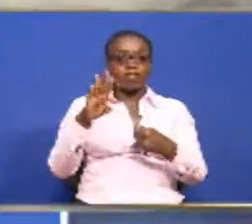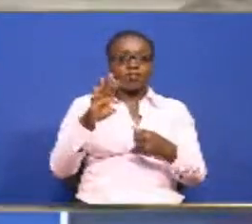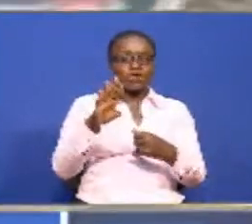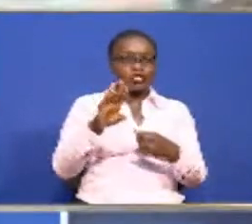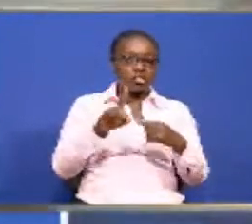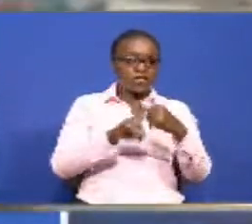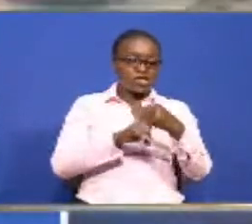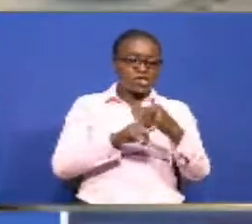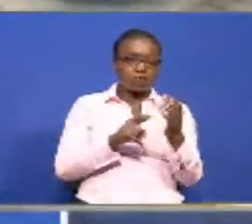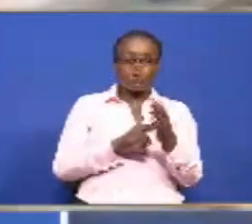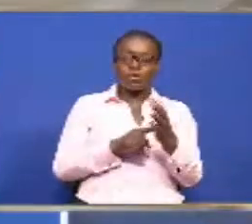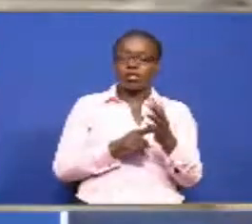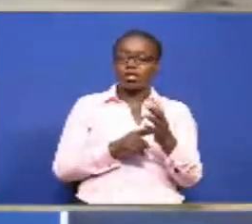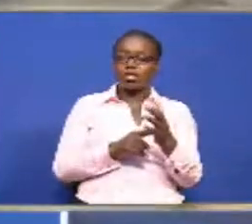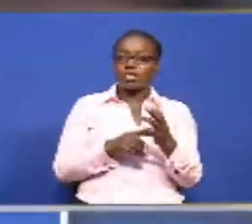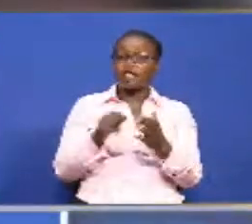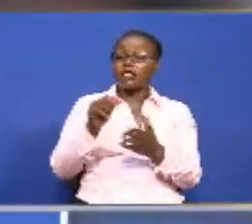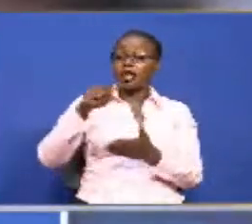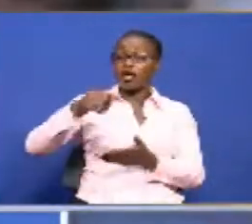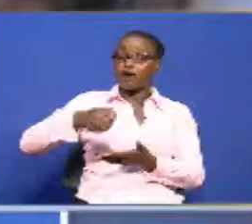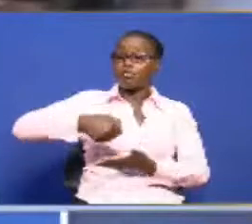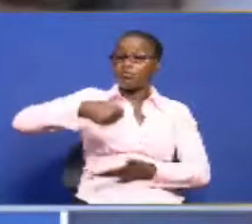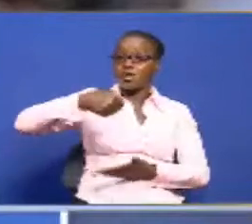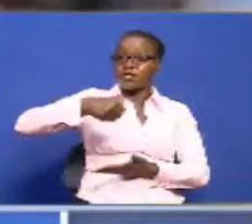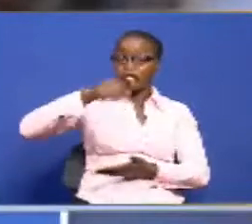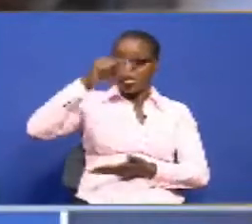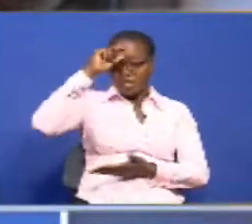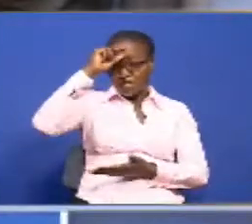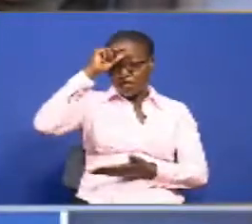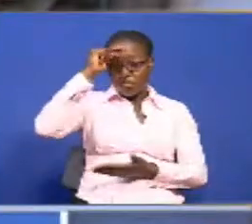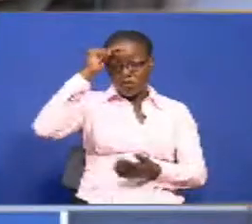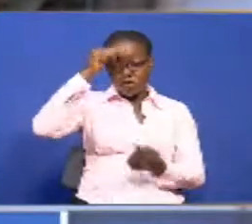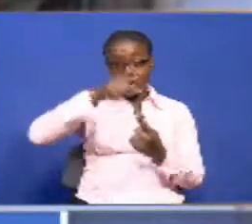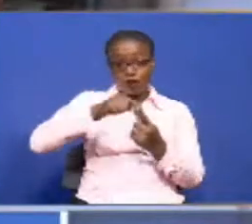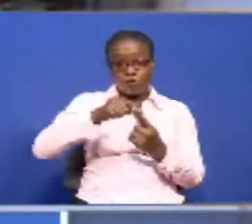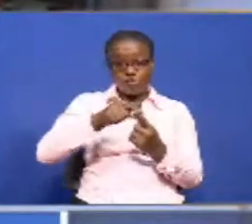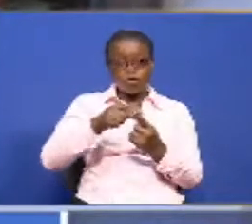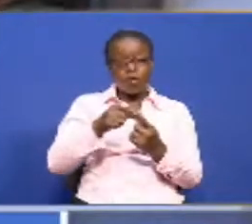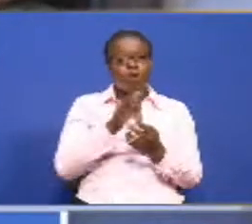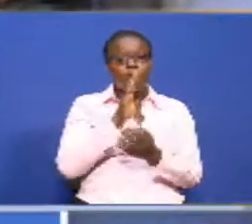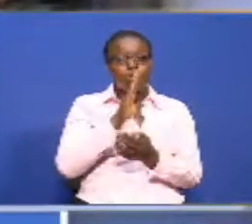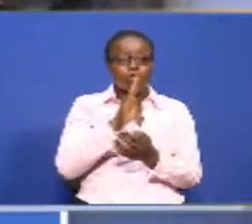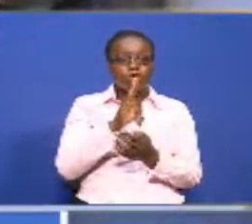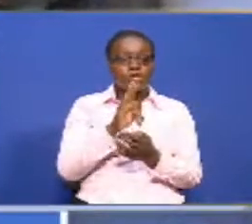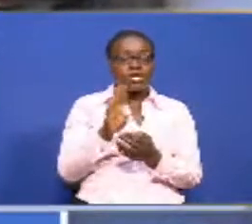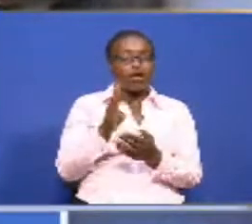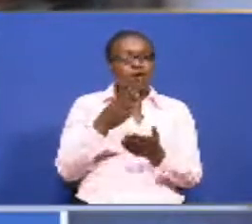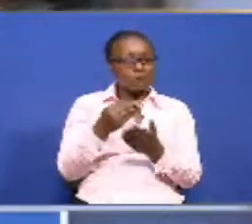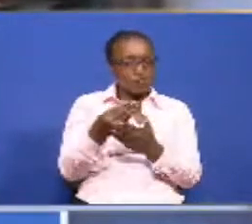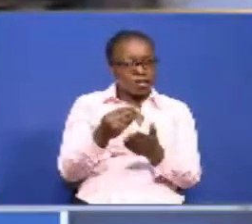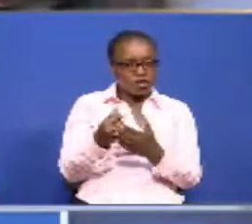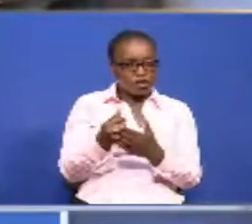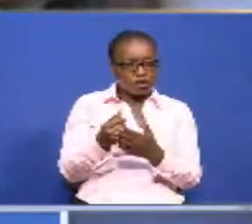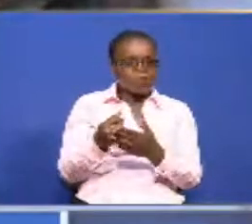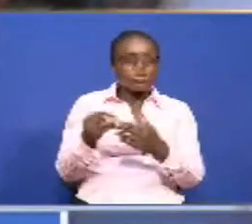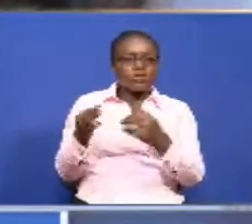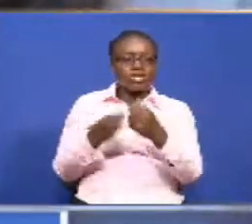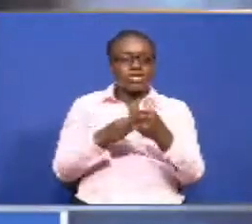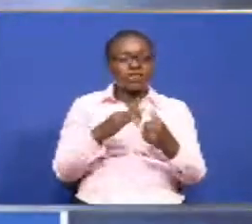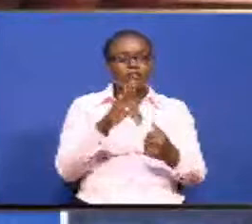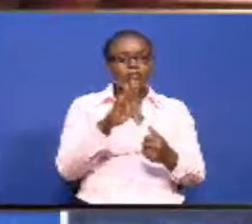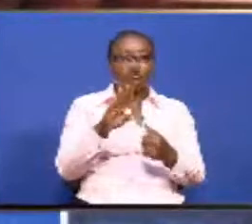840.6 kwenye bajeti, serikali inapania kukopa bilioni 493 humu nchini na